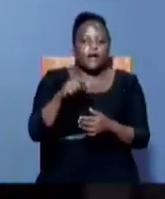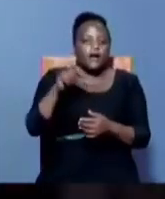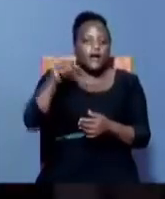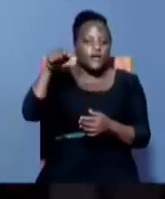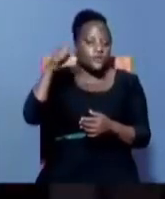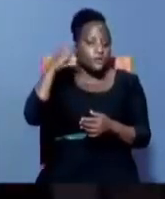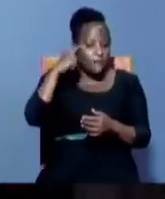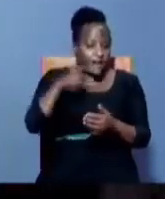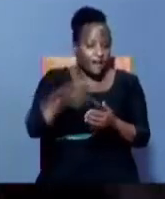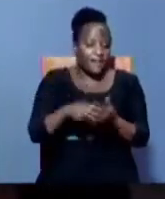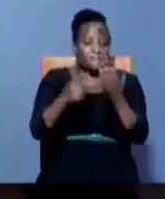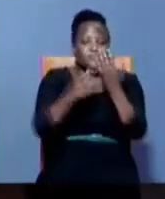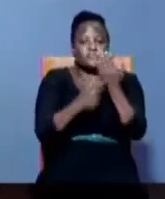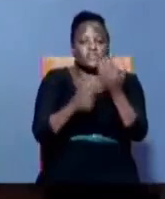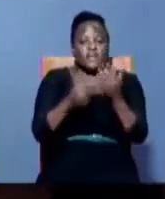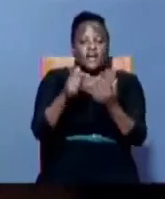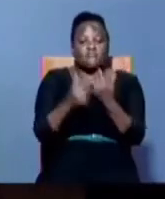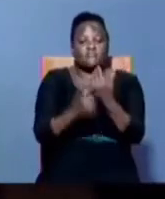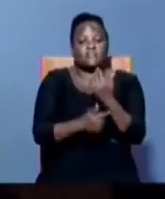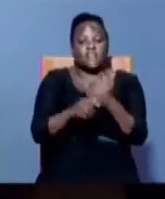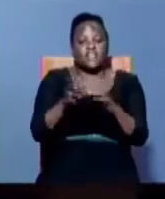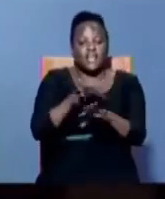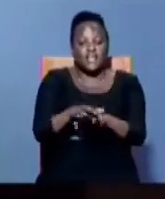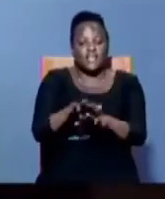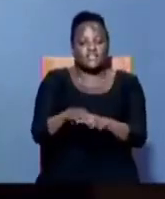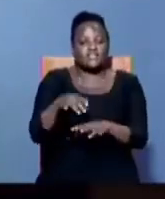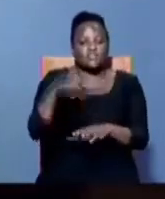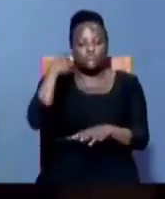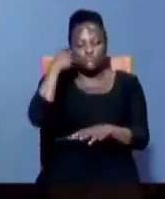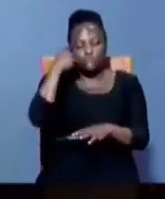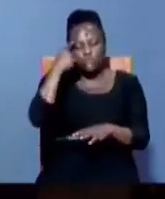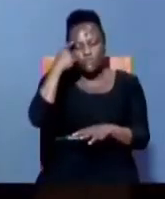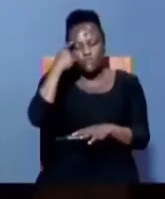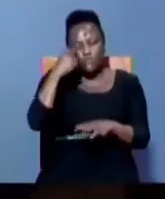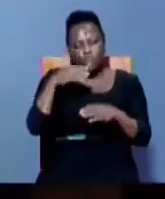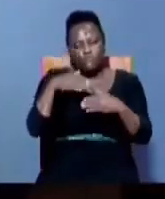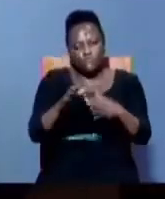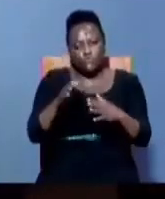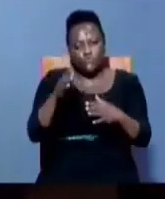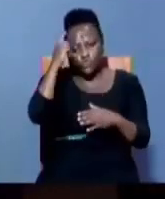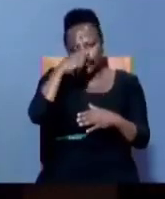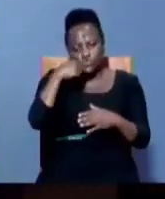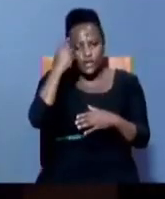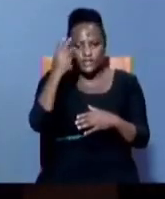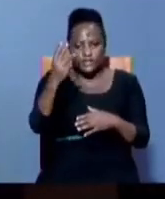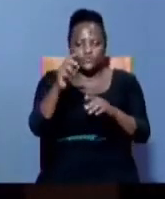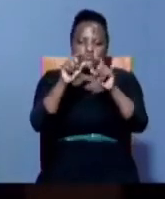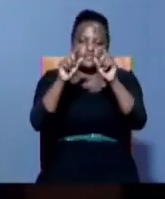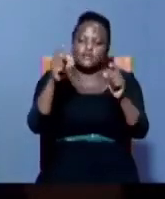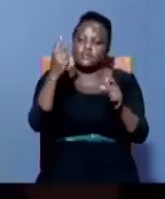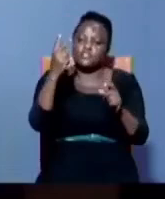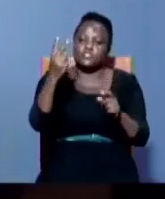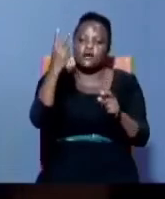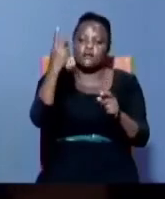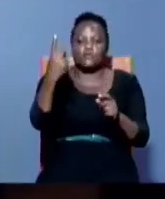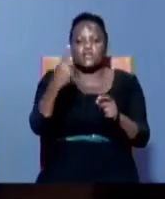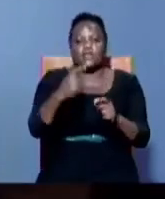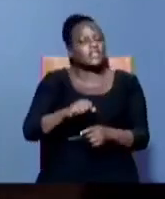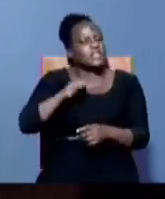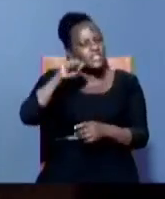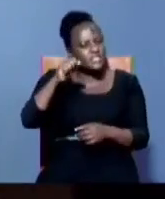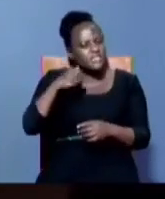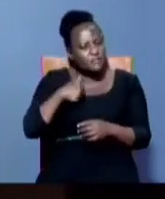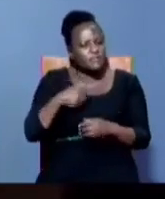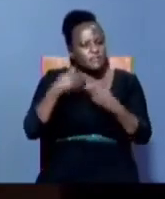kwenye Ufunuo moja, Ufunuo 3 mstari wa 21, inasema yeye ashindaye nitampa kuketi pamoja nami katika kiti